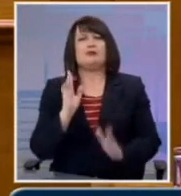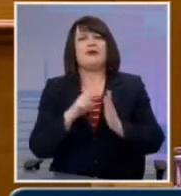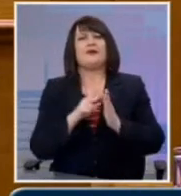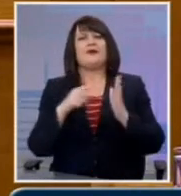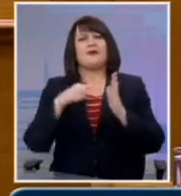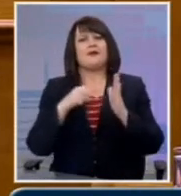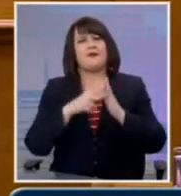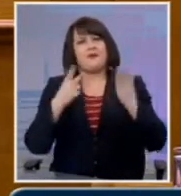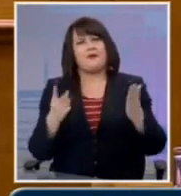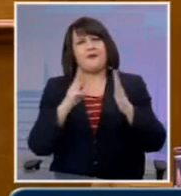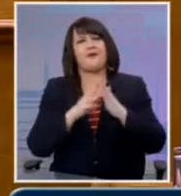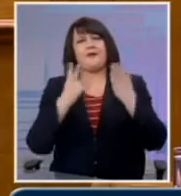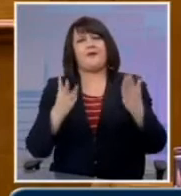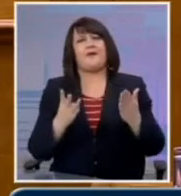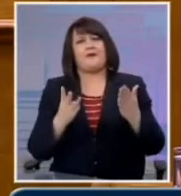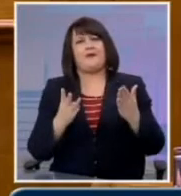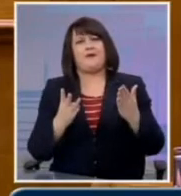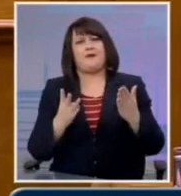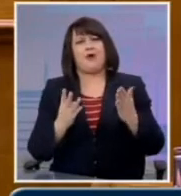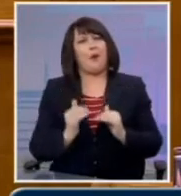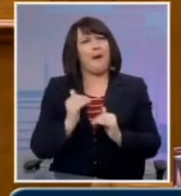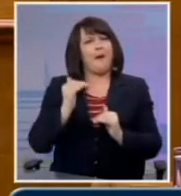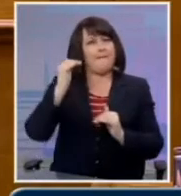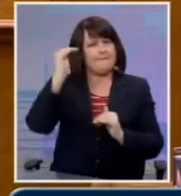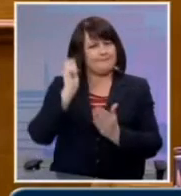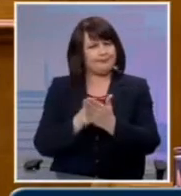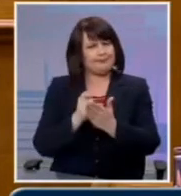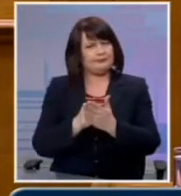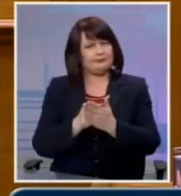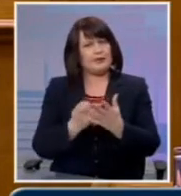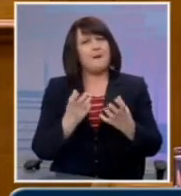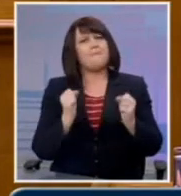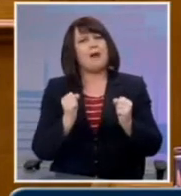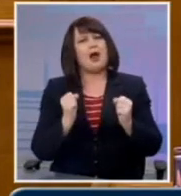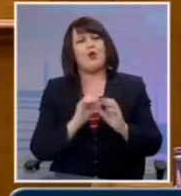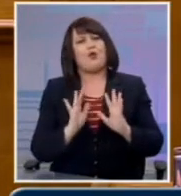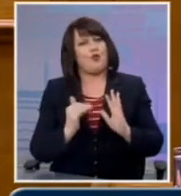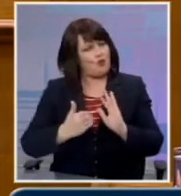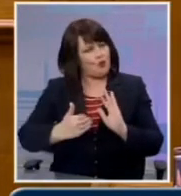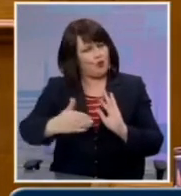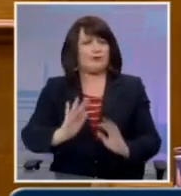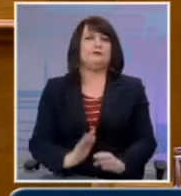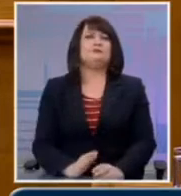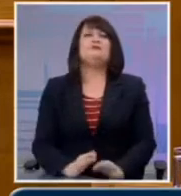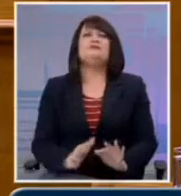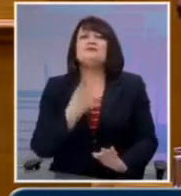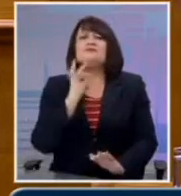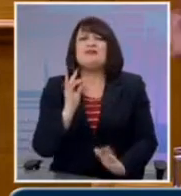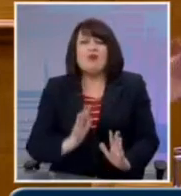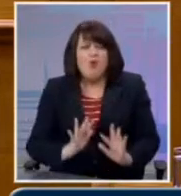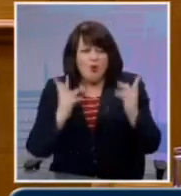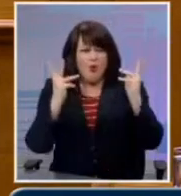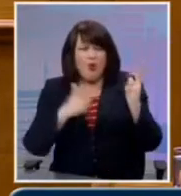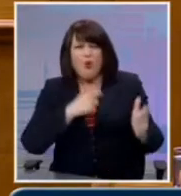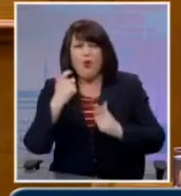το 18 στο πάγωμα των οριμάσεων. Πού βρίσκεται την αιτία για να ξεσηκωθείτε